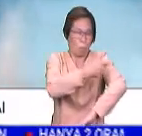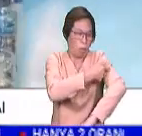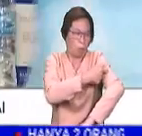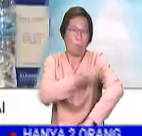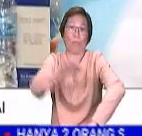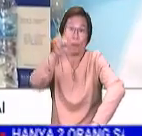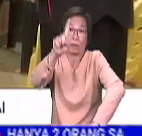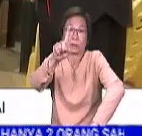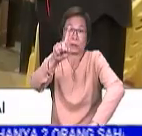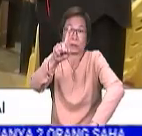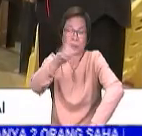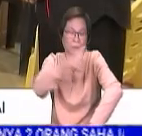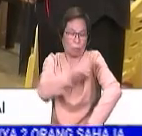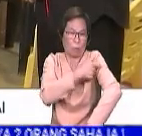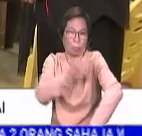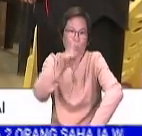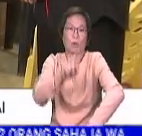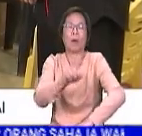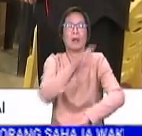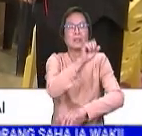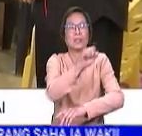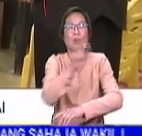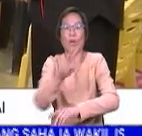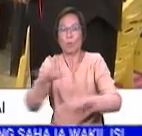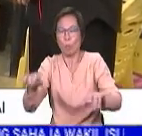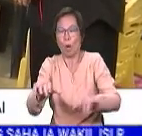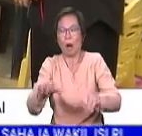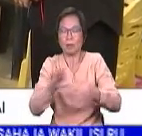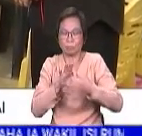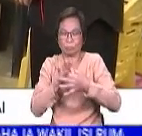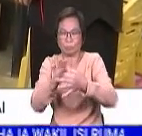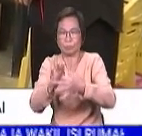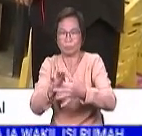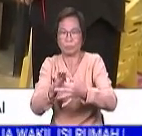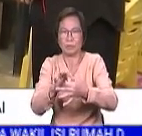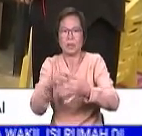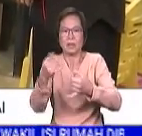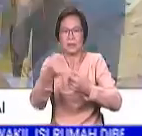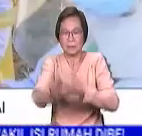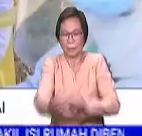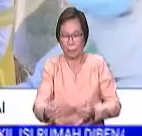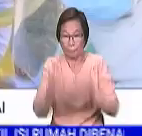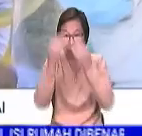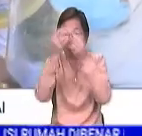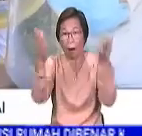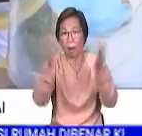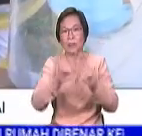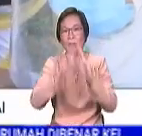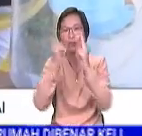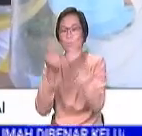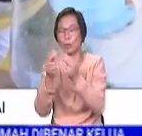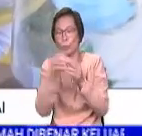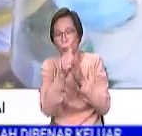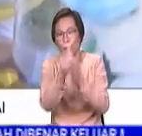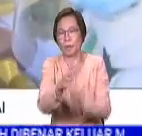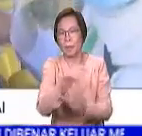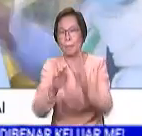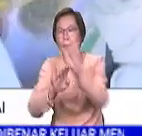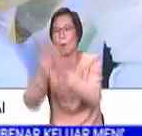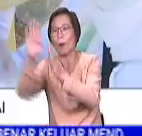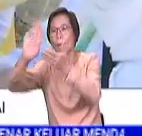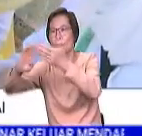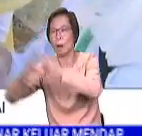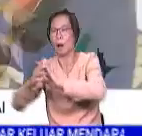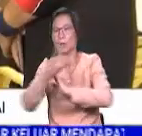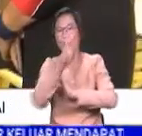dus pertama vaksin sinopec yang dijalankan dengan kerjasama jabatan penerangan dan unit pemimpin dan pembangunan